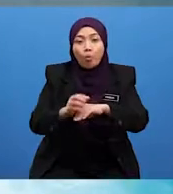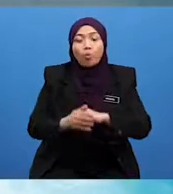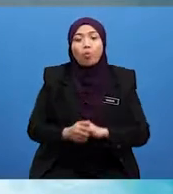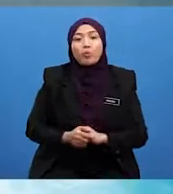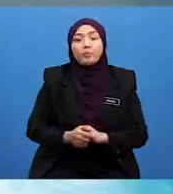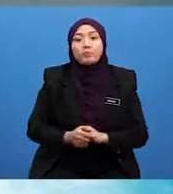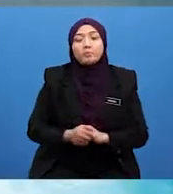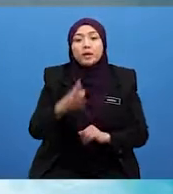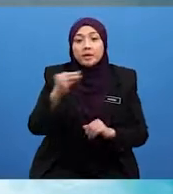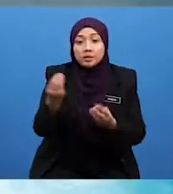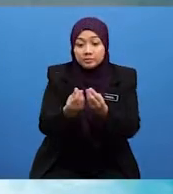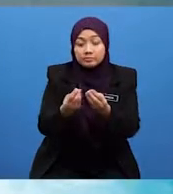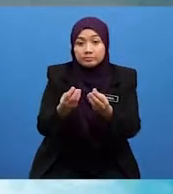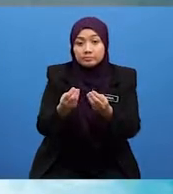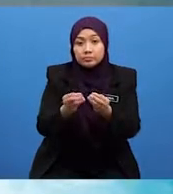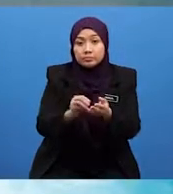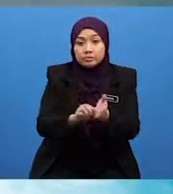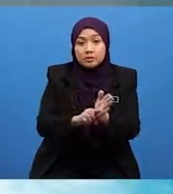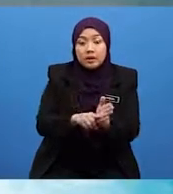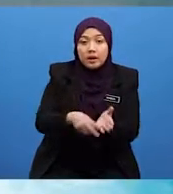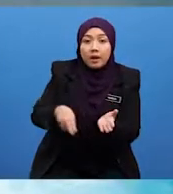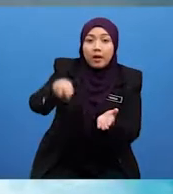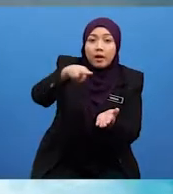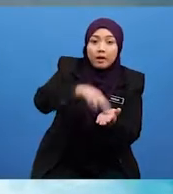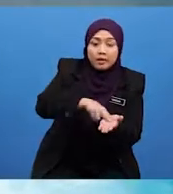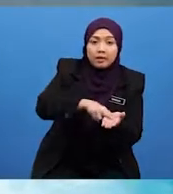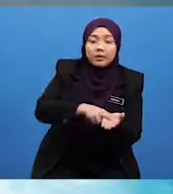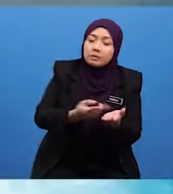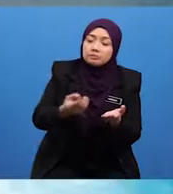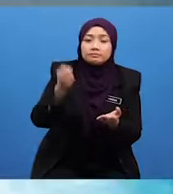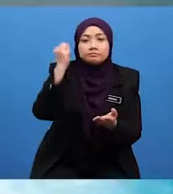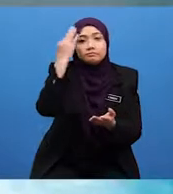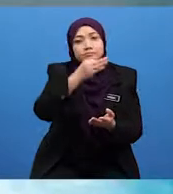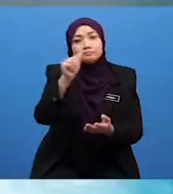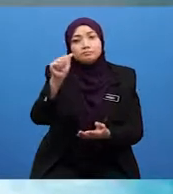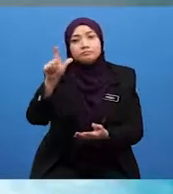dan serbuk penaik juga bersifat alkali.